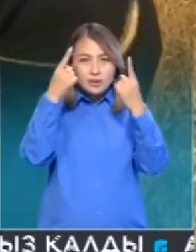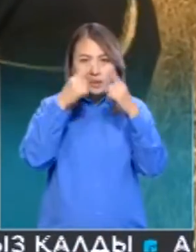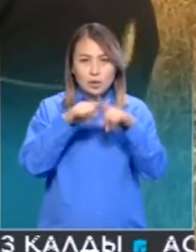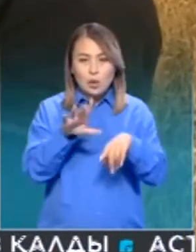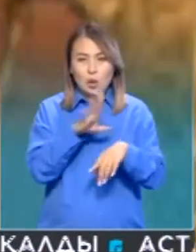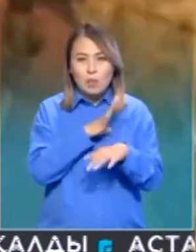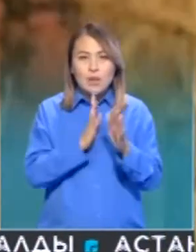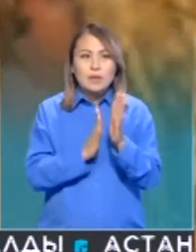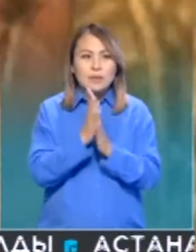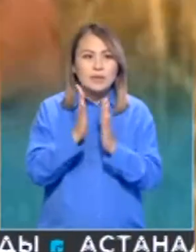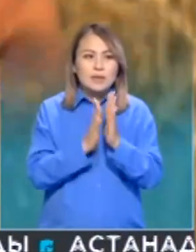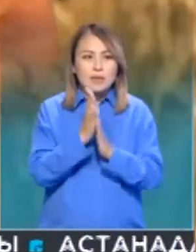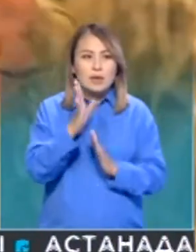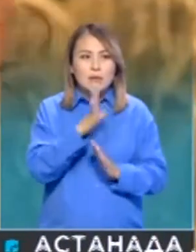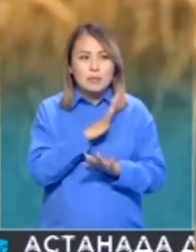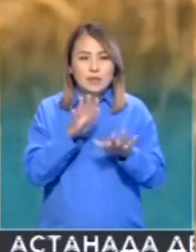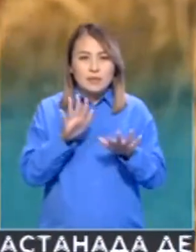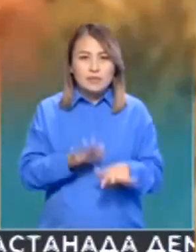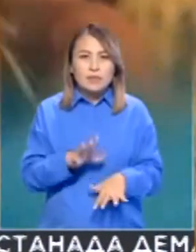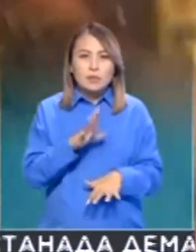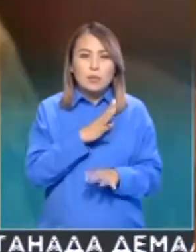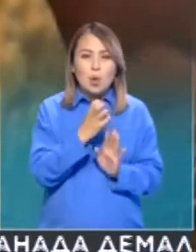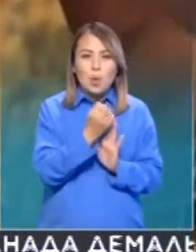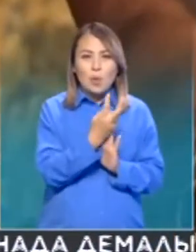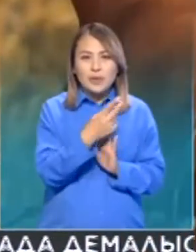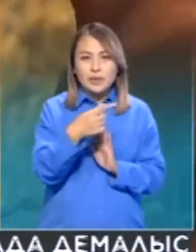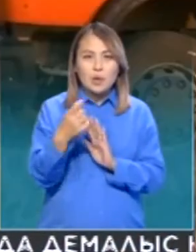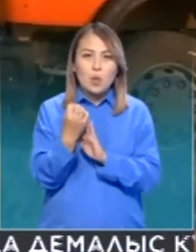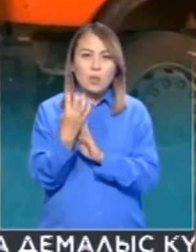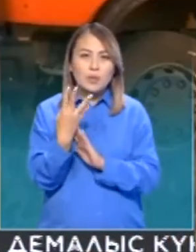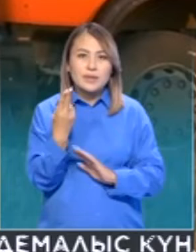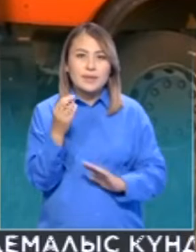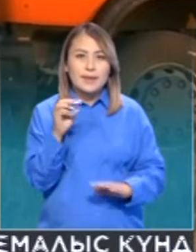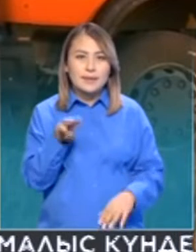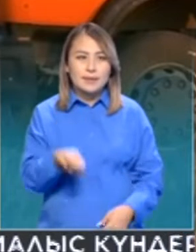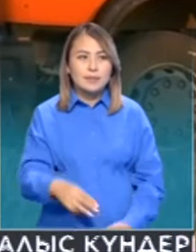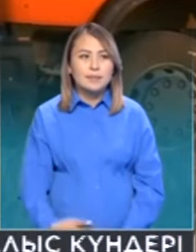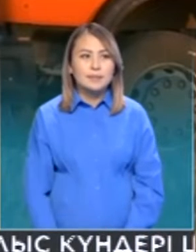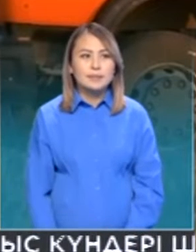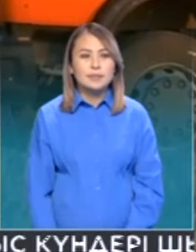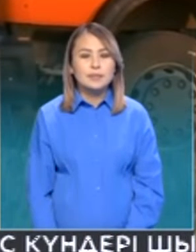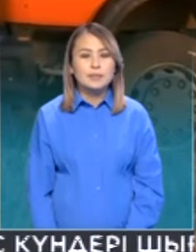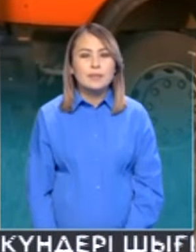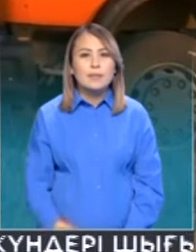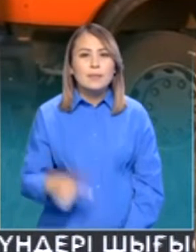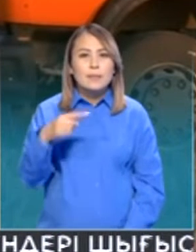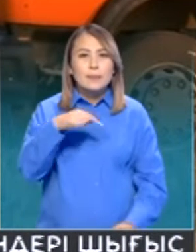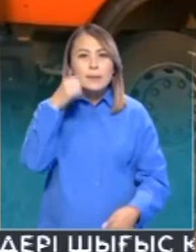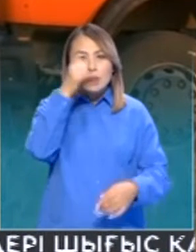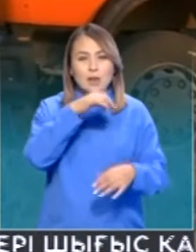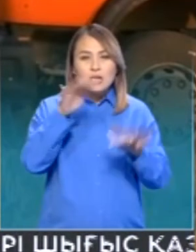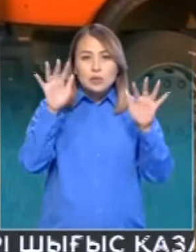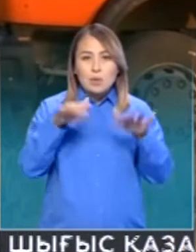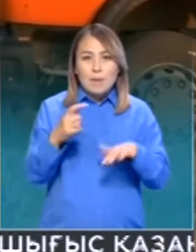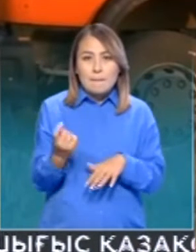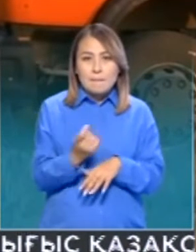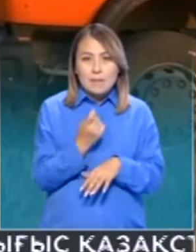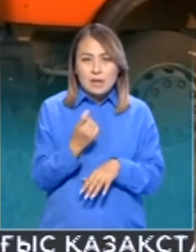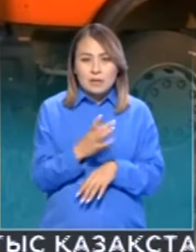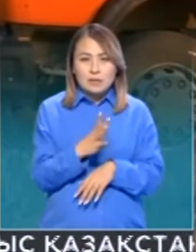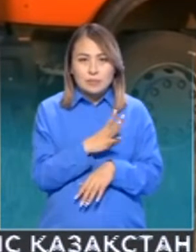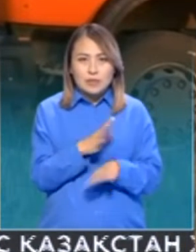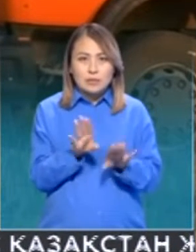Қазір бидайдың орташа түсімі гектарына 12-14 центнерден. В этом году тоже были дожди. Жауын шашын аз болған биылғы